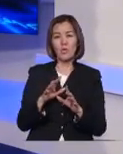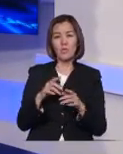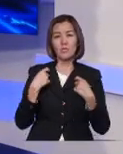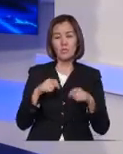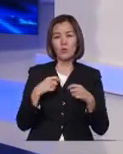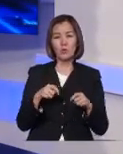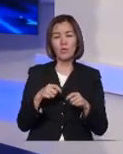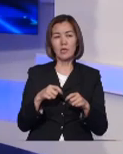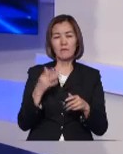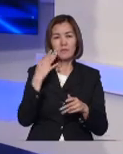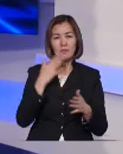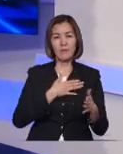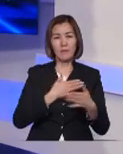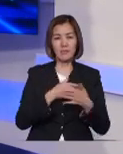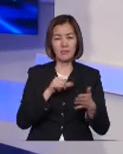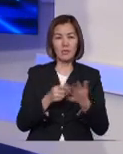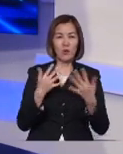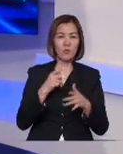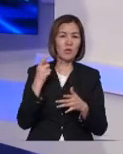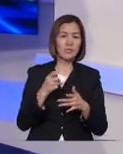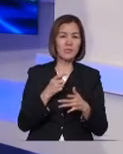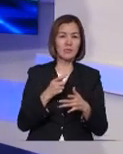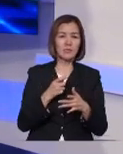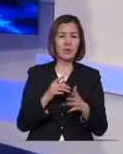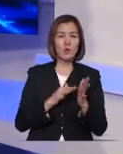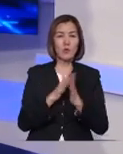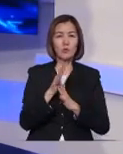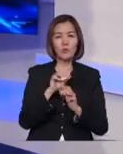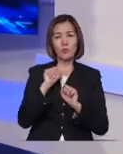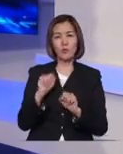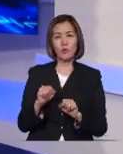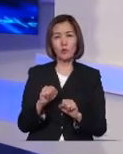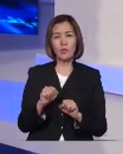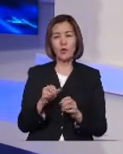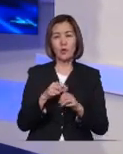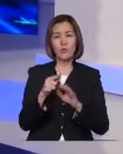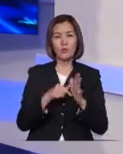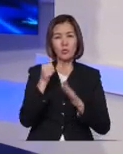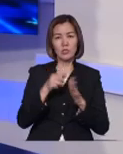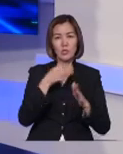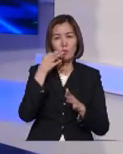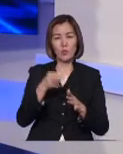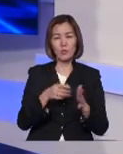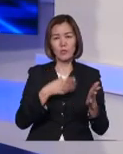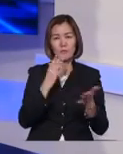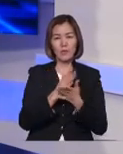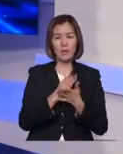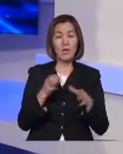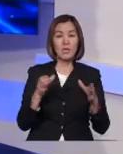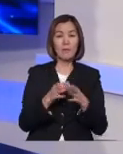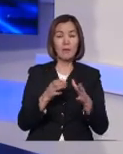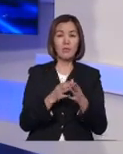мен сатуда көшбасшы. Ауыл шаруашылығы дақылдарын өсіріп, қорғауда отандық нарықта 17 жылдан бері өз бақытын ұстанып